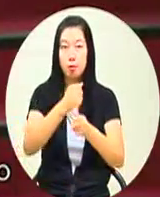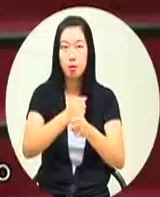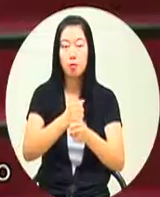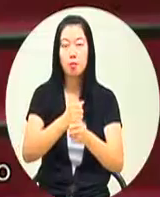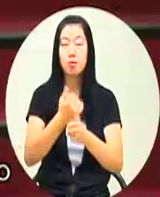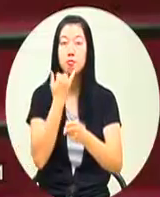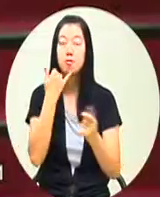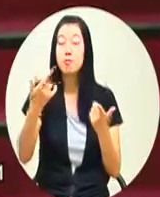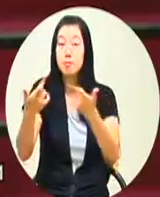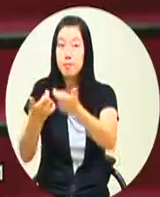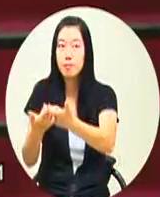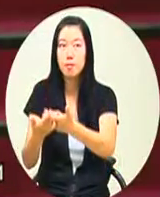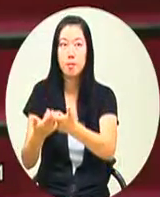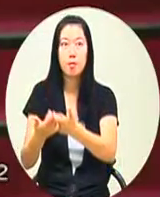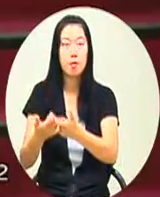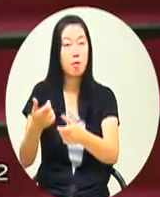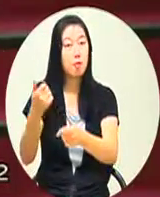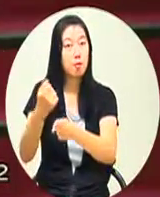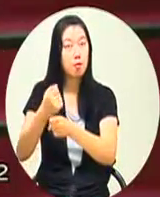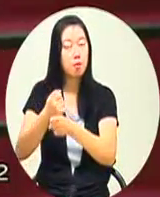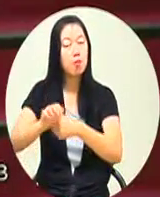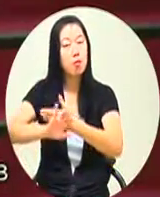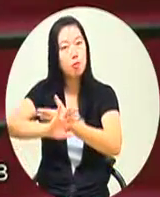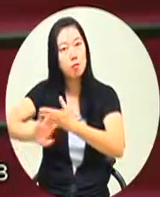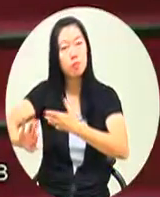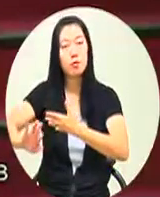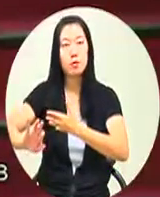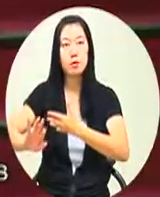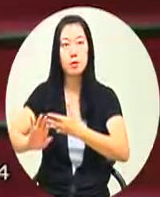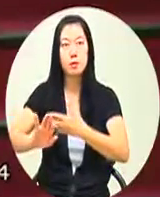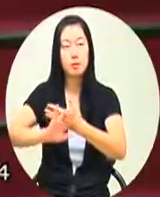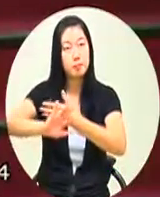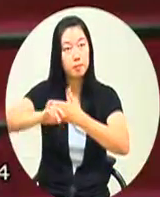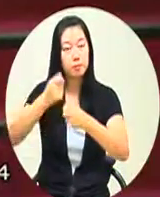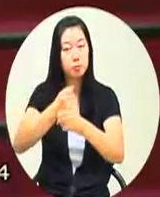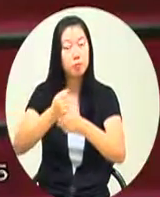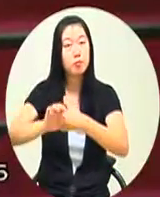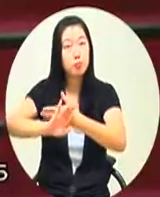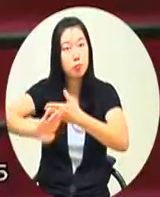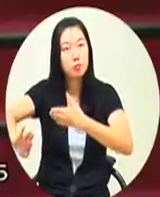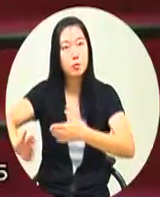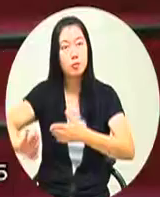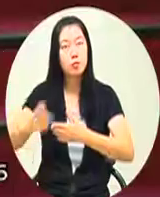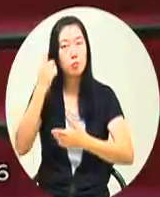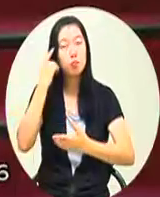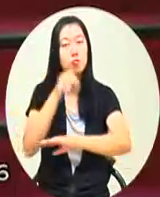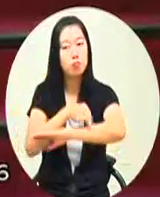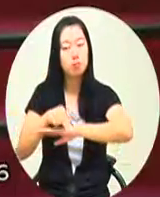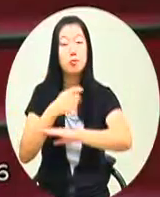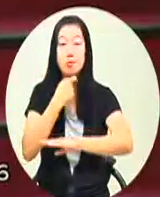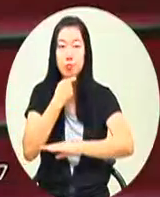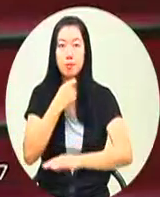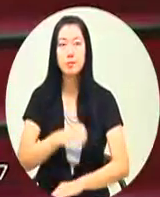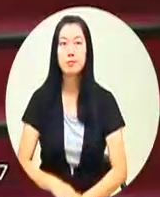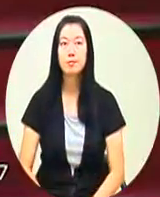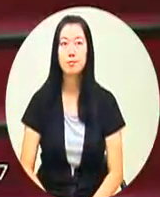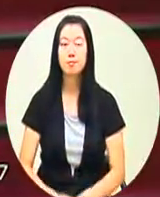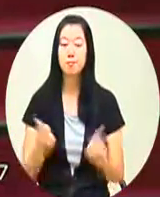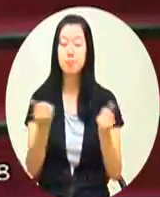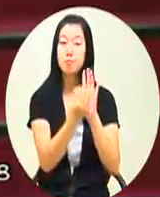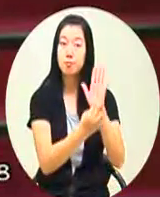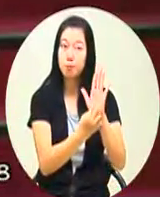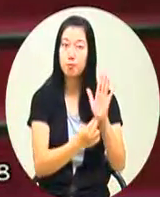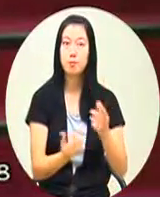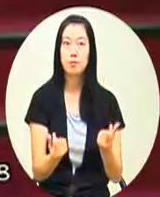合来做其他的一些规划。那比如说农